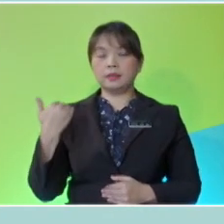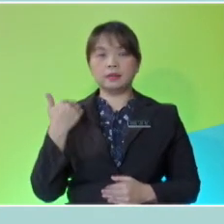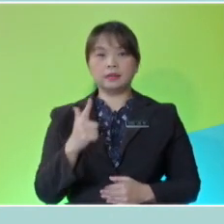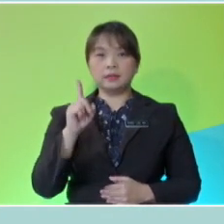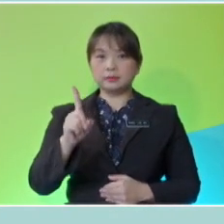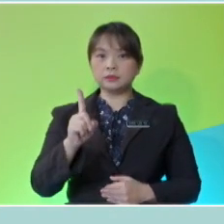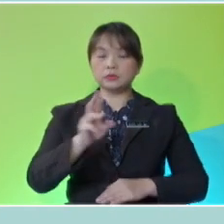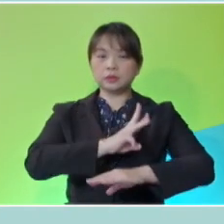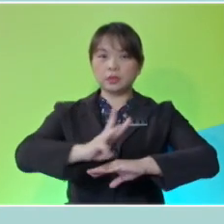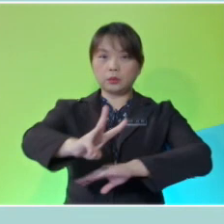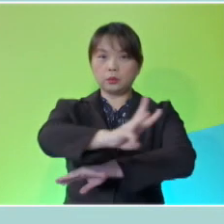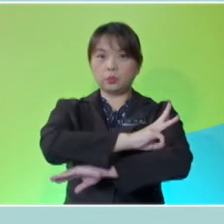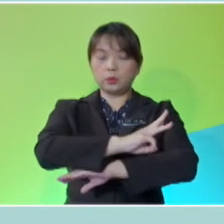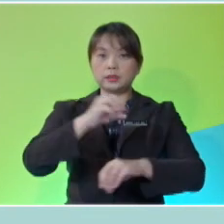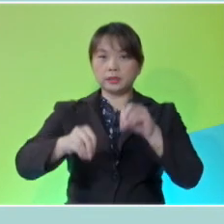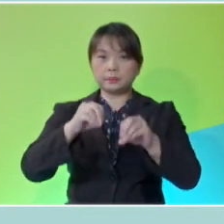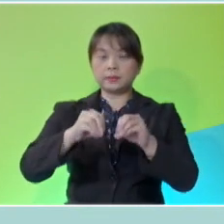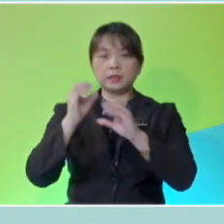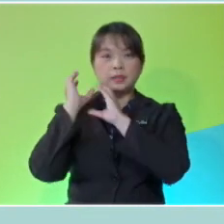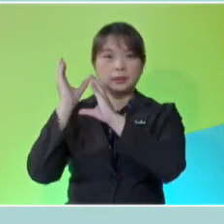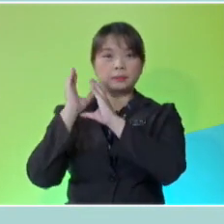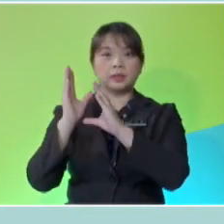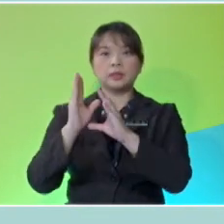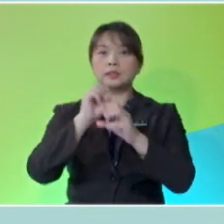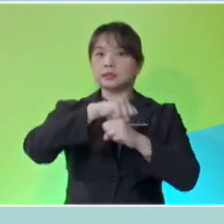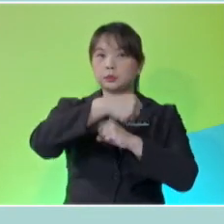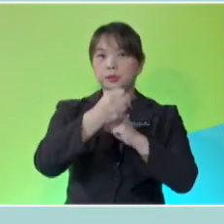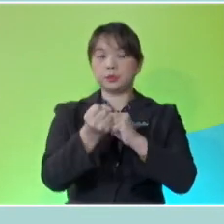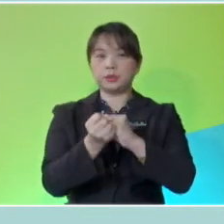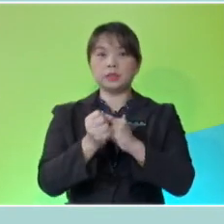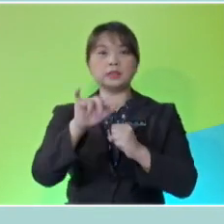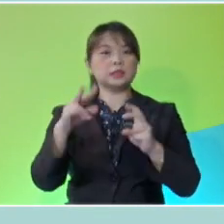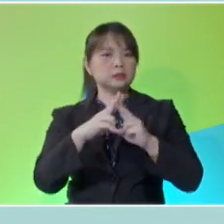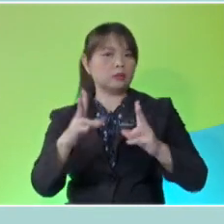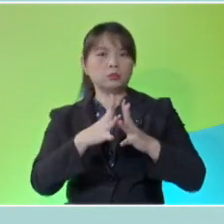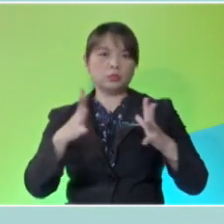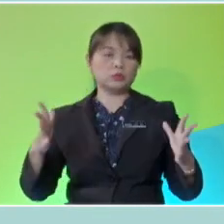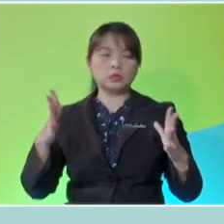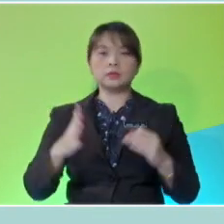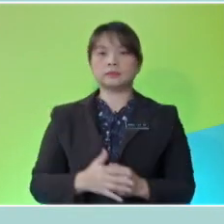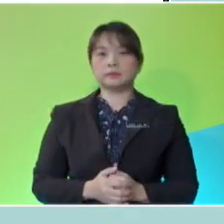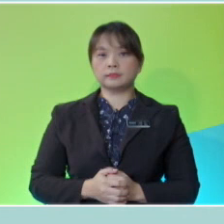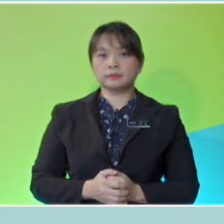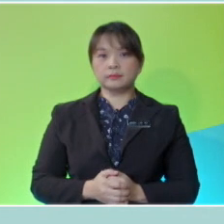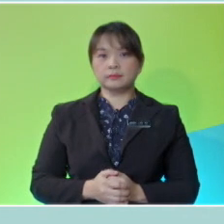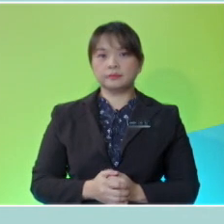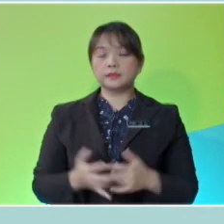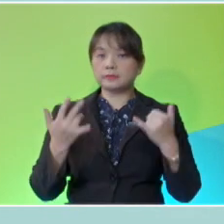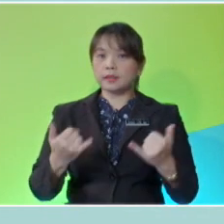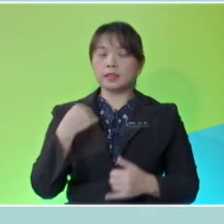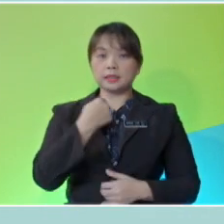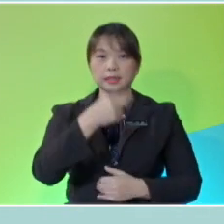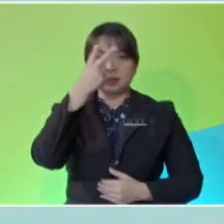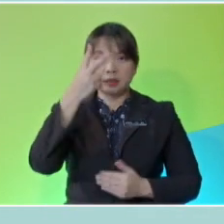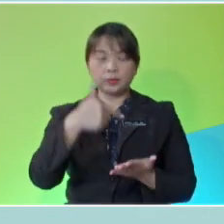tanaman kelapa sawit yang sangat luas Oke dan juga sebuah kawasan hutan pada itu Oke sekarang kita perhatikan